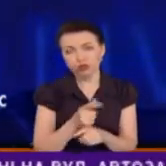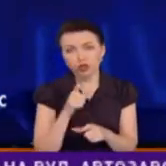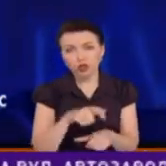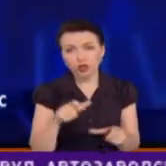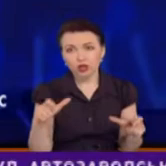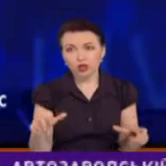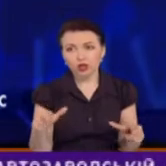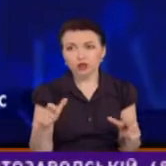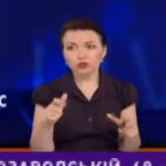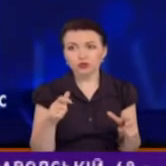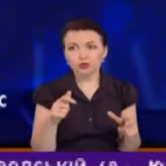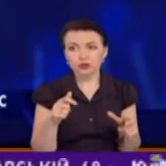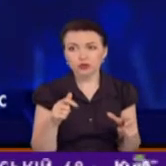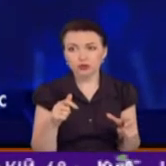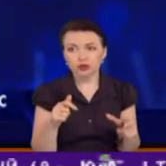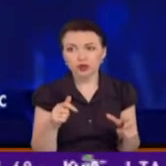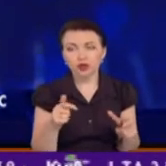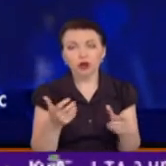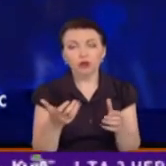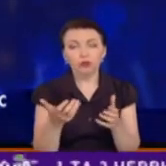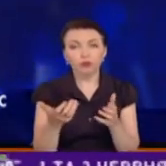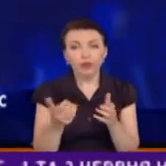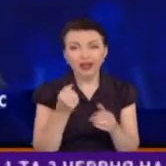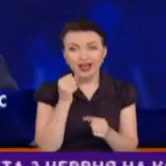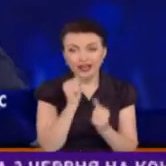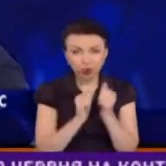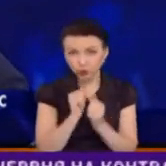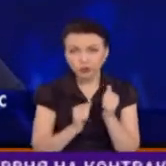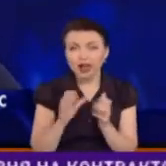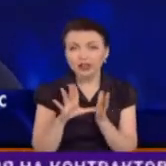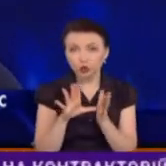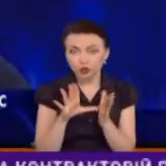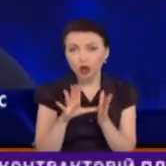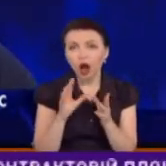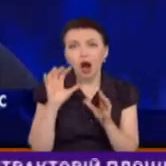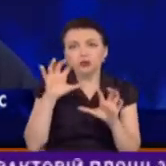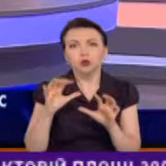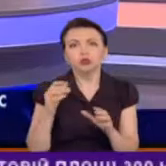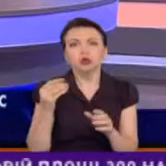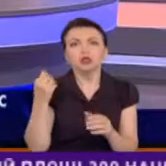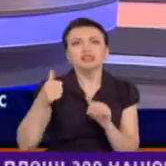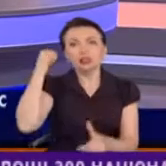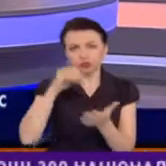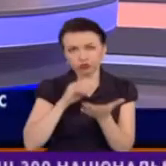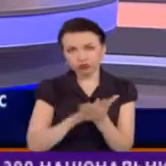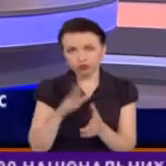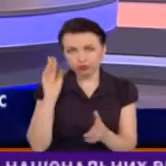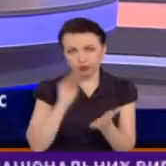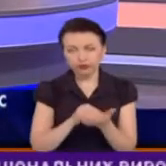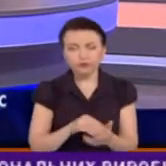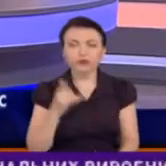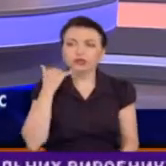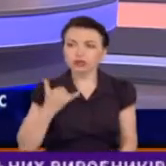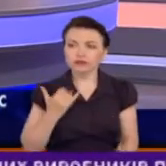знають, вони генерують електроенергію, в них за законом вже не можна її купляти. Тобто повний там колапс наробили. У нас є телефонний дзвінок на цей момент. Алло, алло, добрий